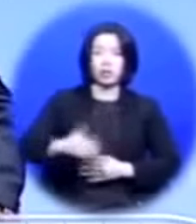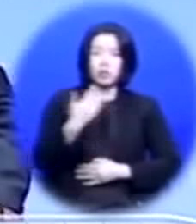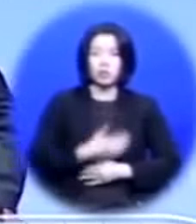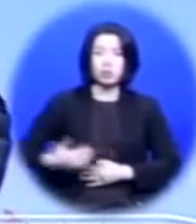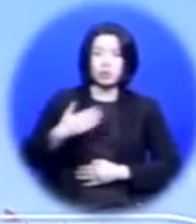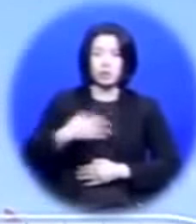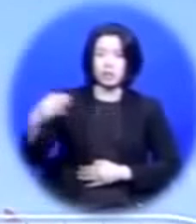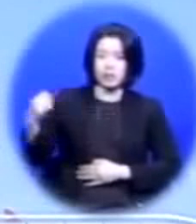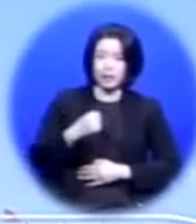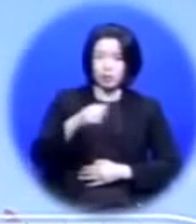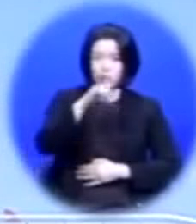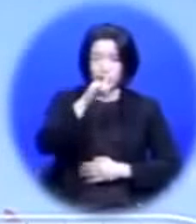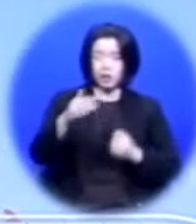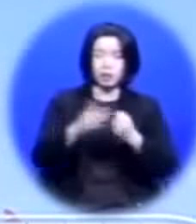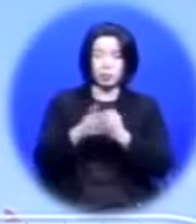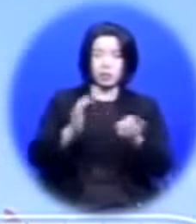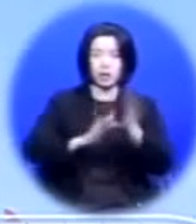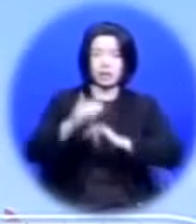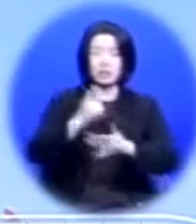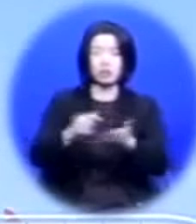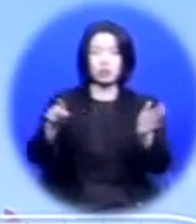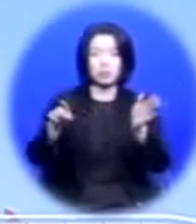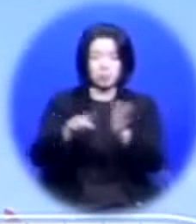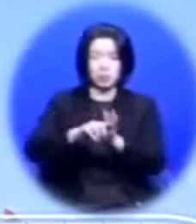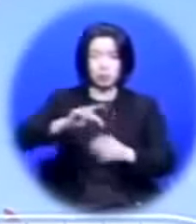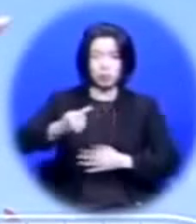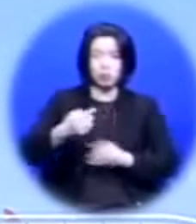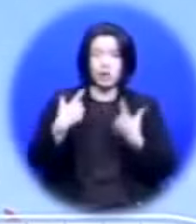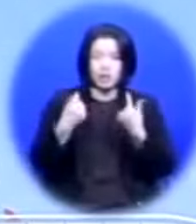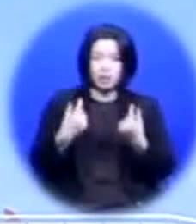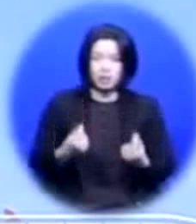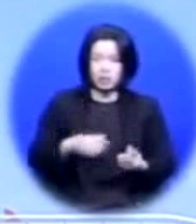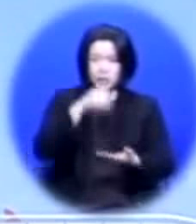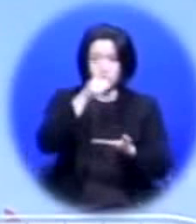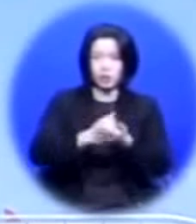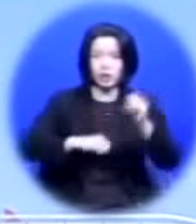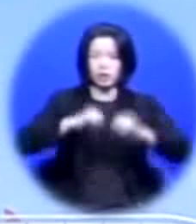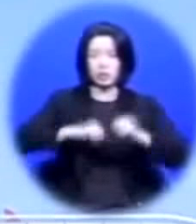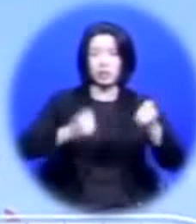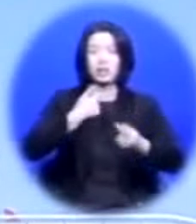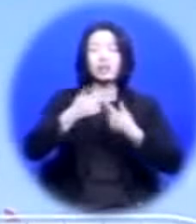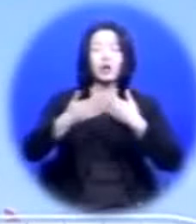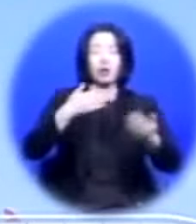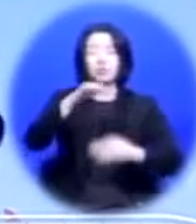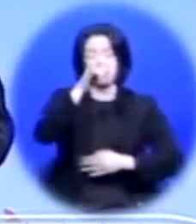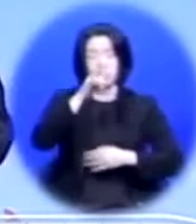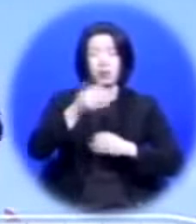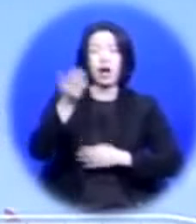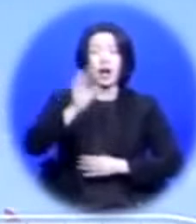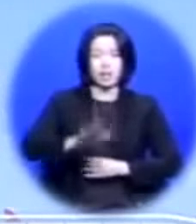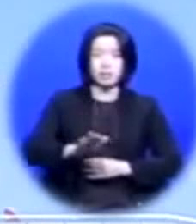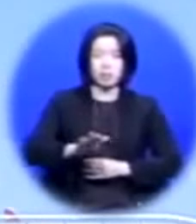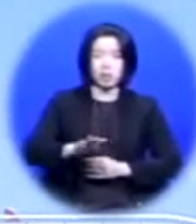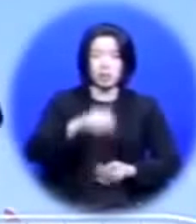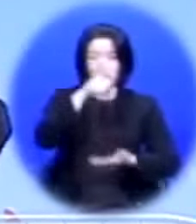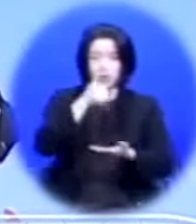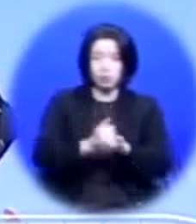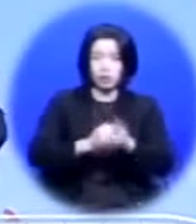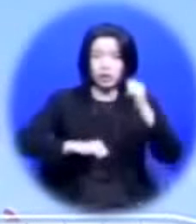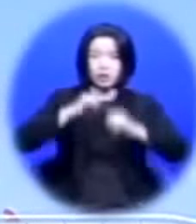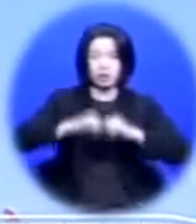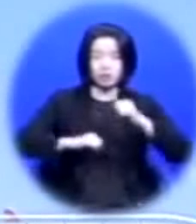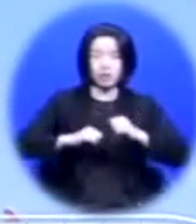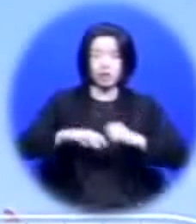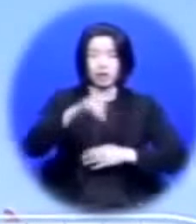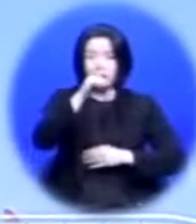가지고 있기에 예수를 믿어도 여전히 죄의 역사를 경험합니다 그러나 죄의 역사가